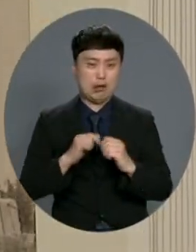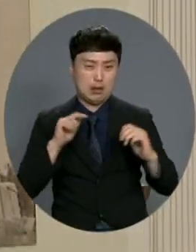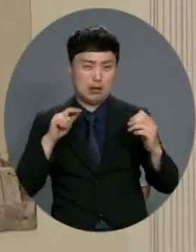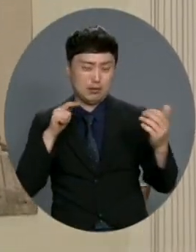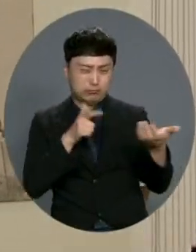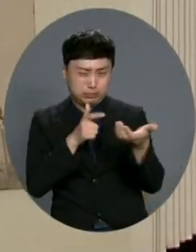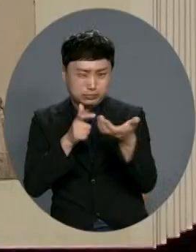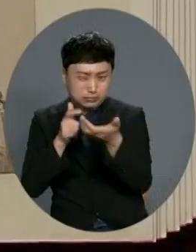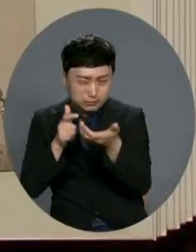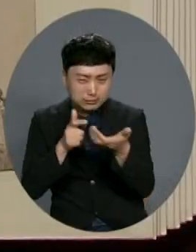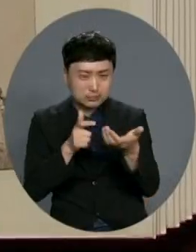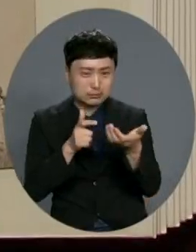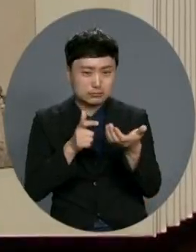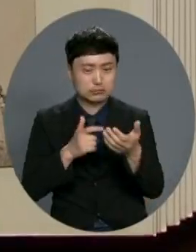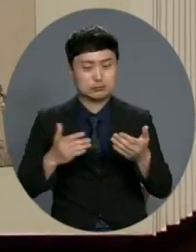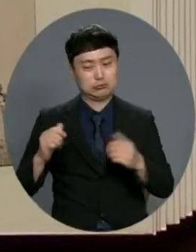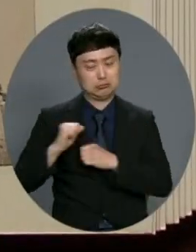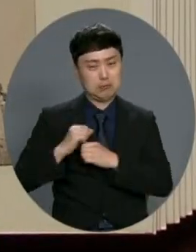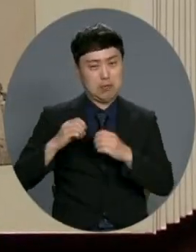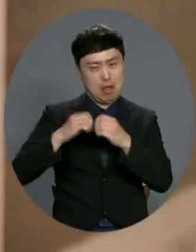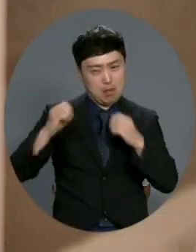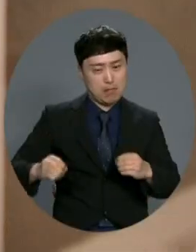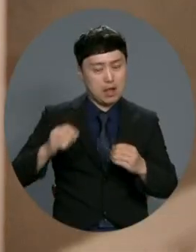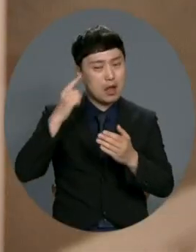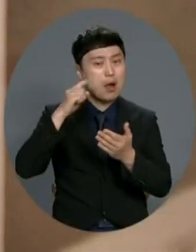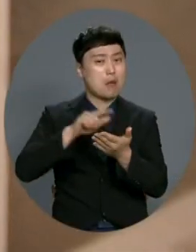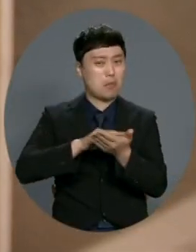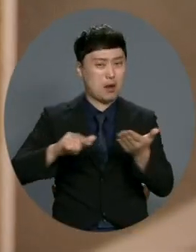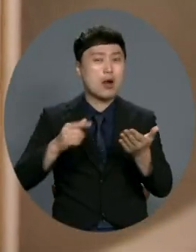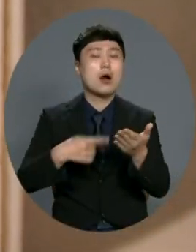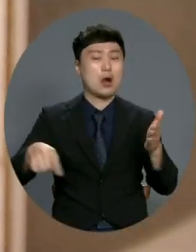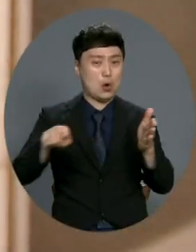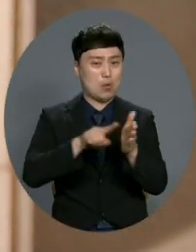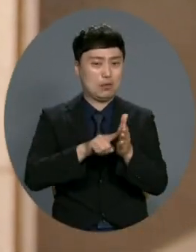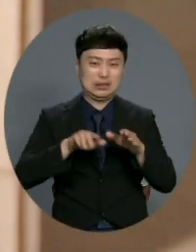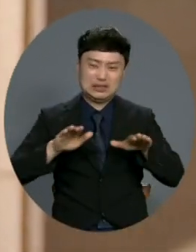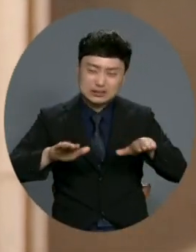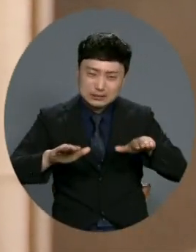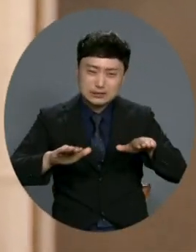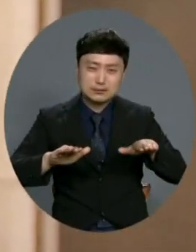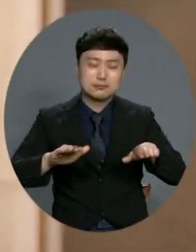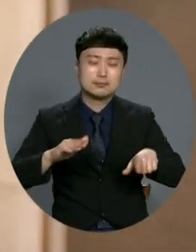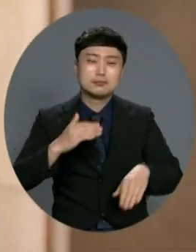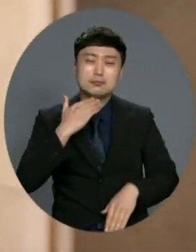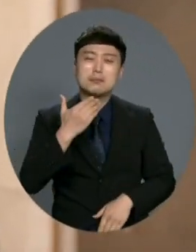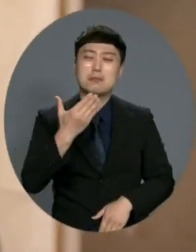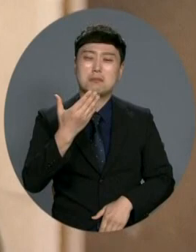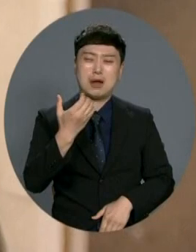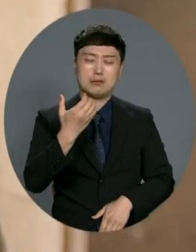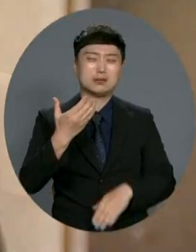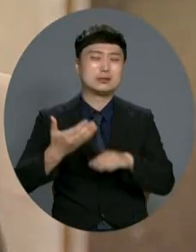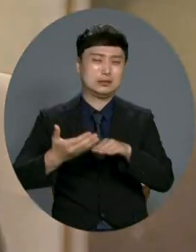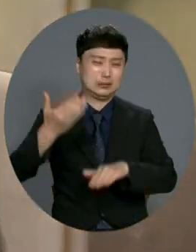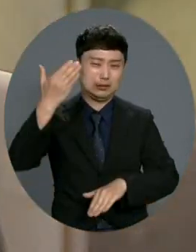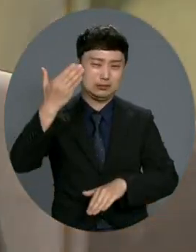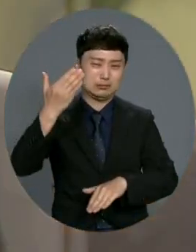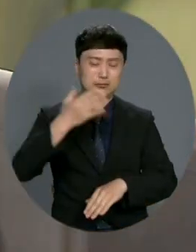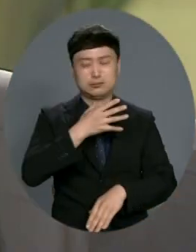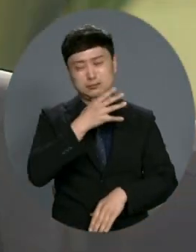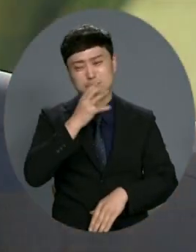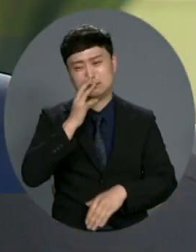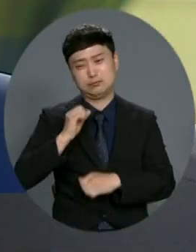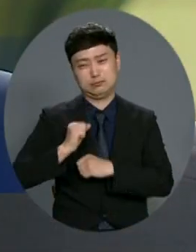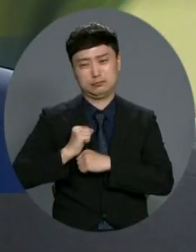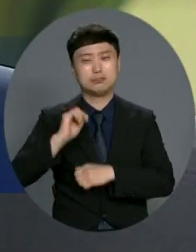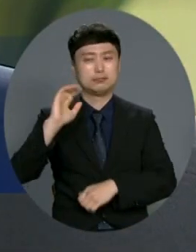속에서 생사를 오가던 전우들이 지킨 평화를 누리며 이제는 아흔을 넘긴 백발의 용사로 남아있습니다.